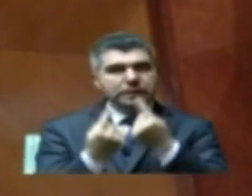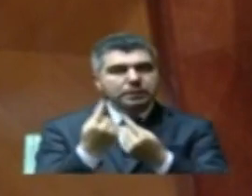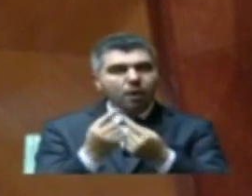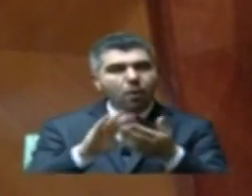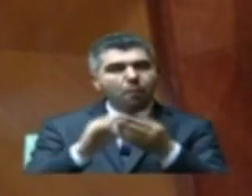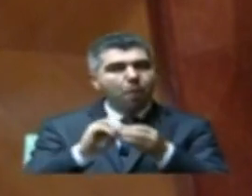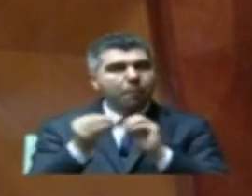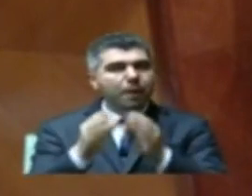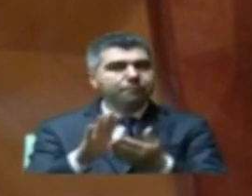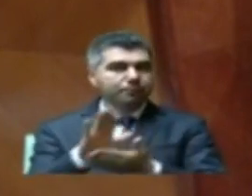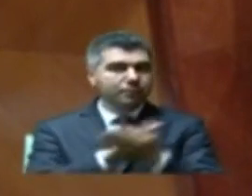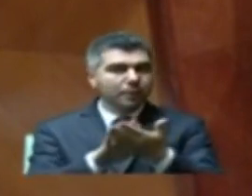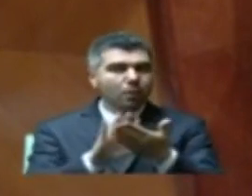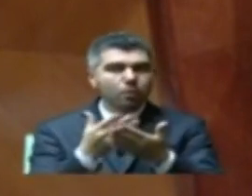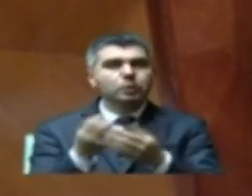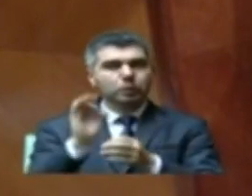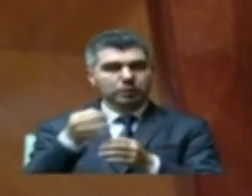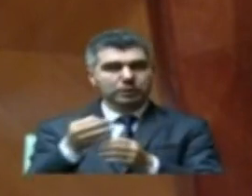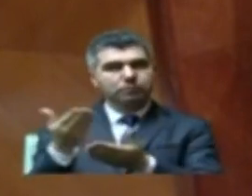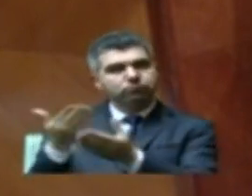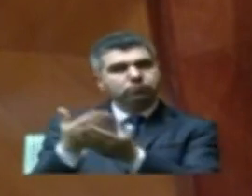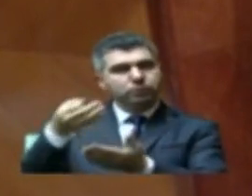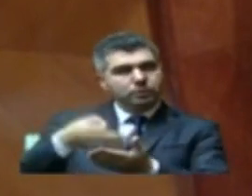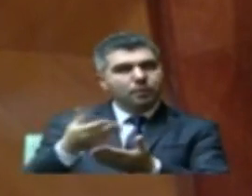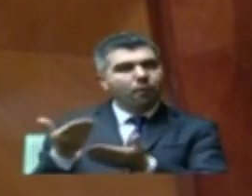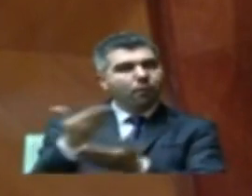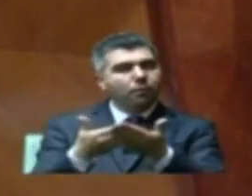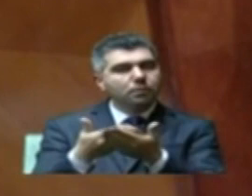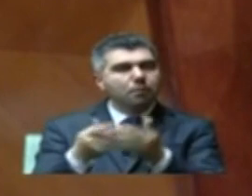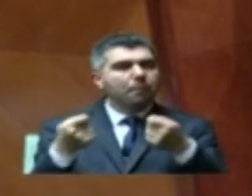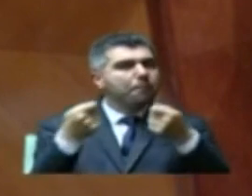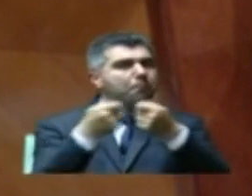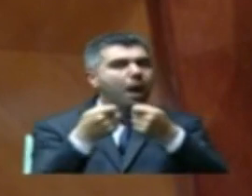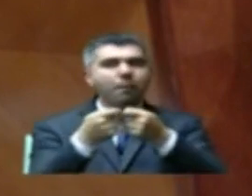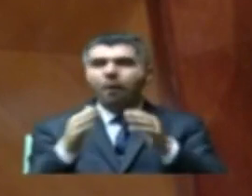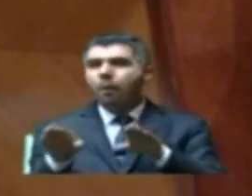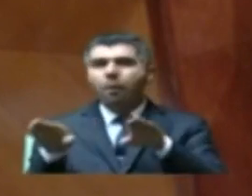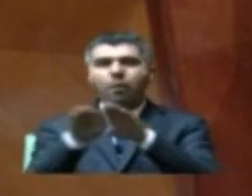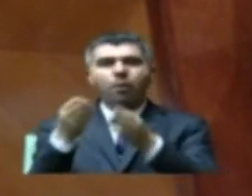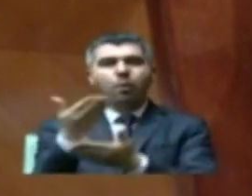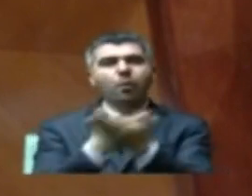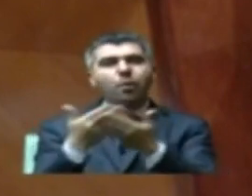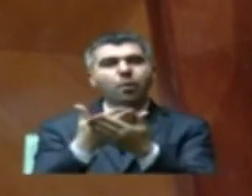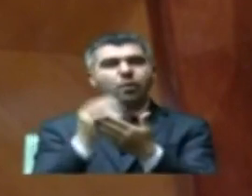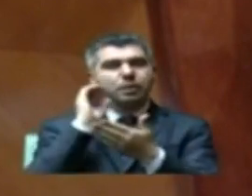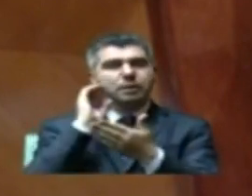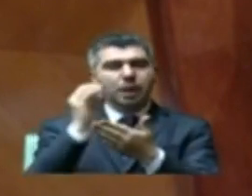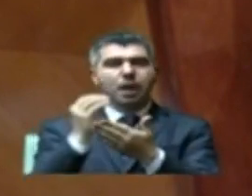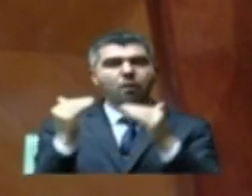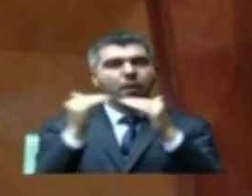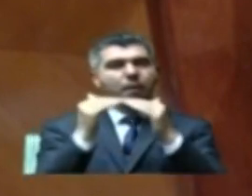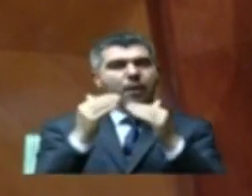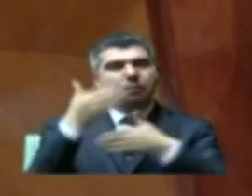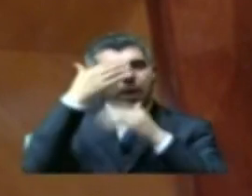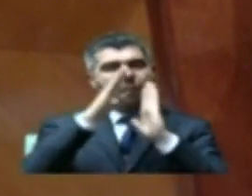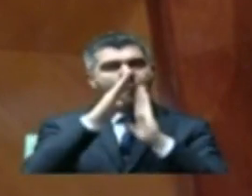وندرسها حالة حالة. الكل في نهاية المطاف في سياق المحافظة على تكافؤ الفرص